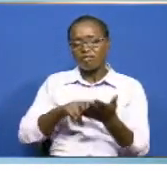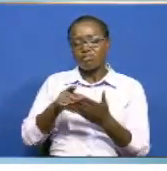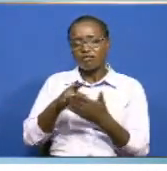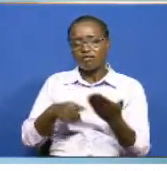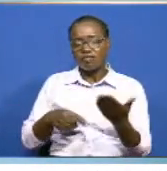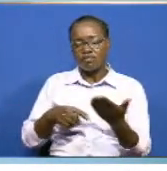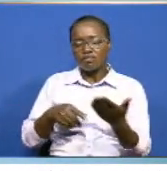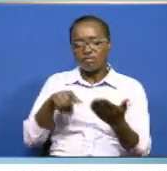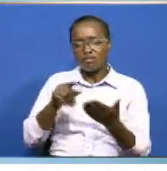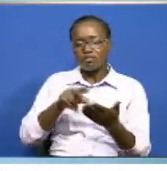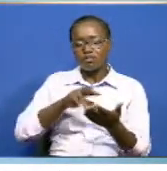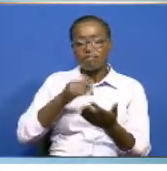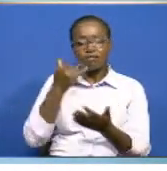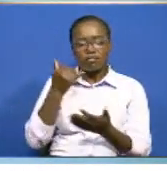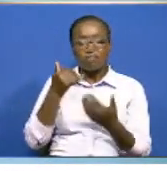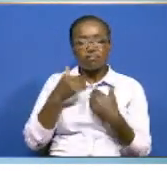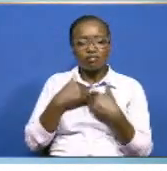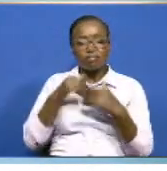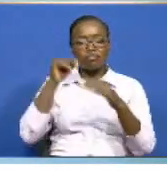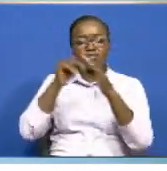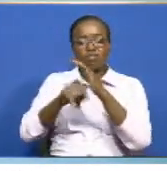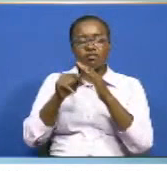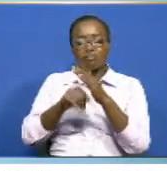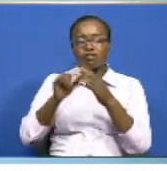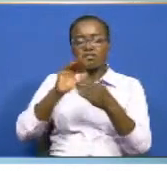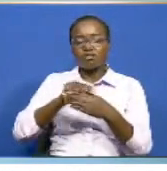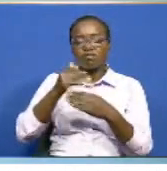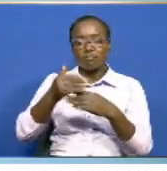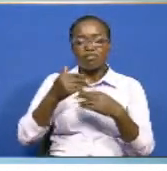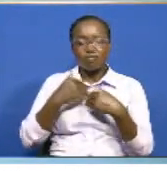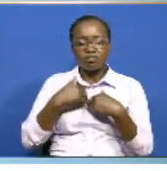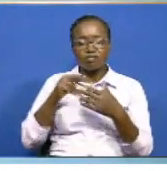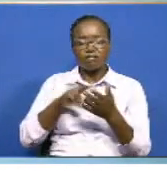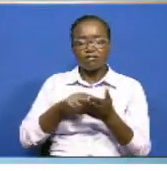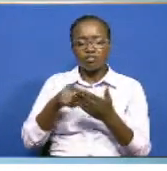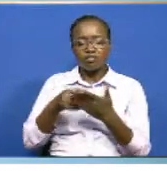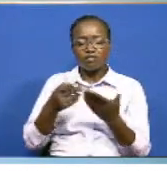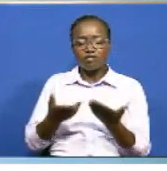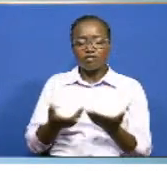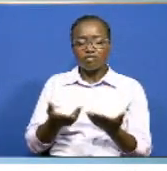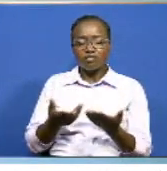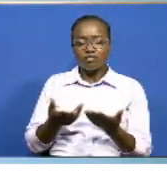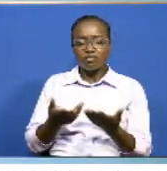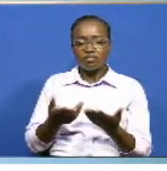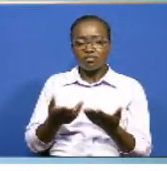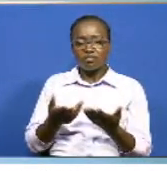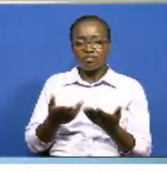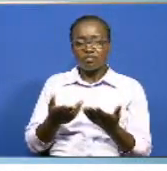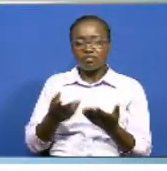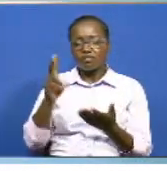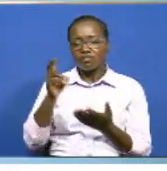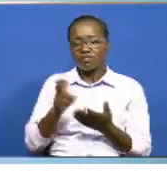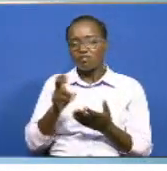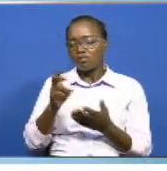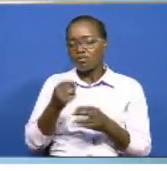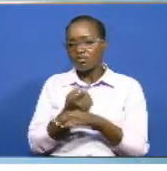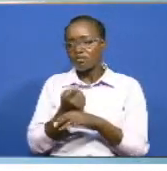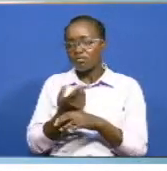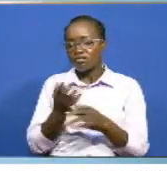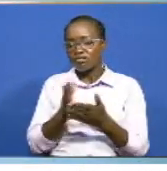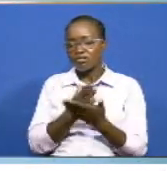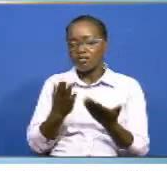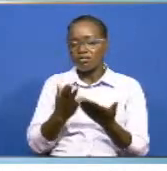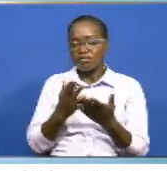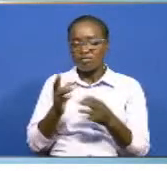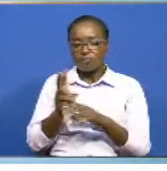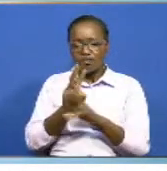yako, huyu mtoto lazima apate access ya tarakilishi. So akipata inamaanisha umeenda kuoga labda dakika 20, kuna kitu ameangalia kwa